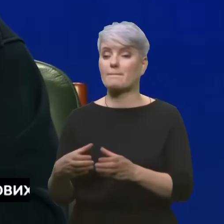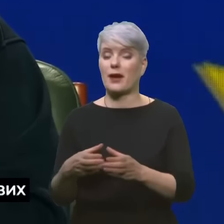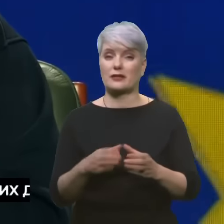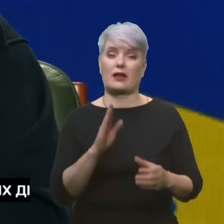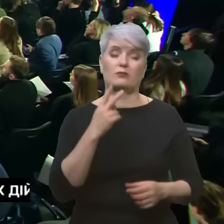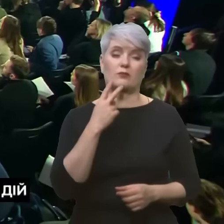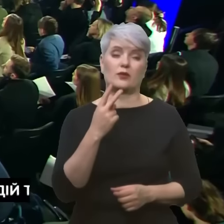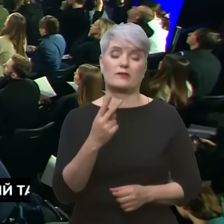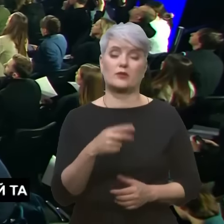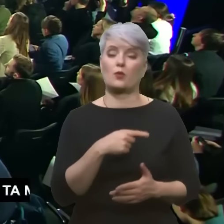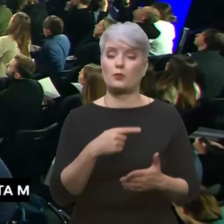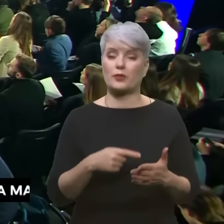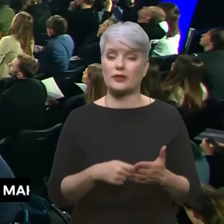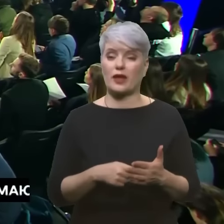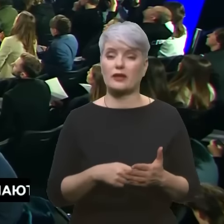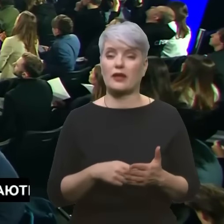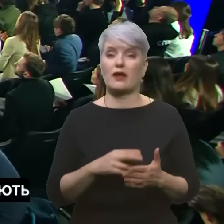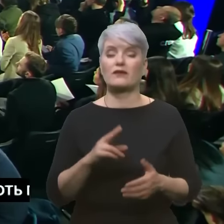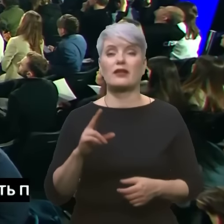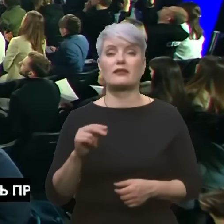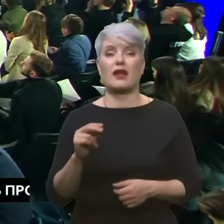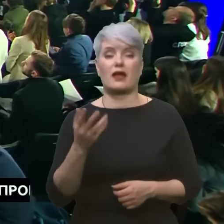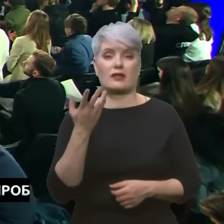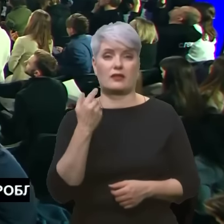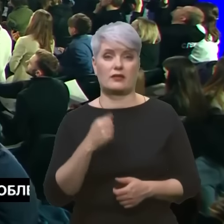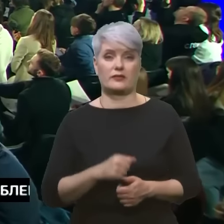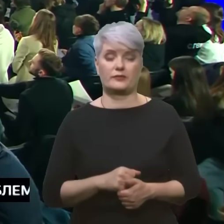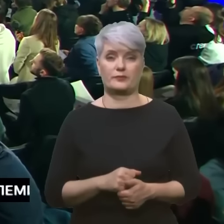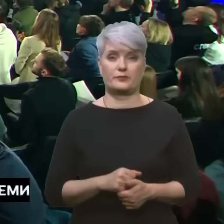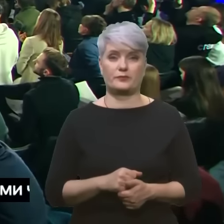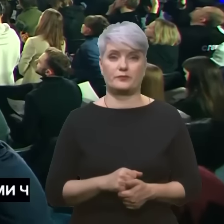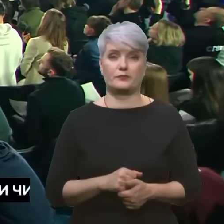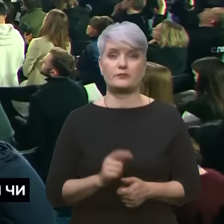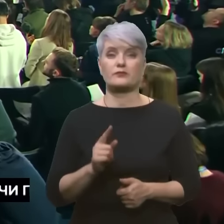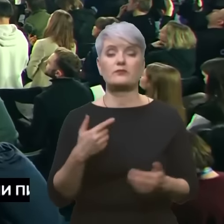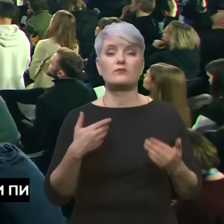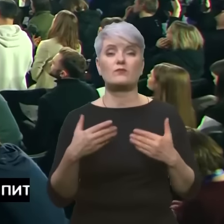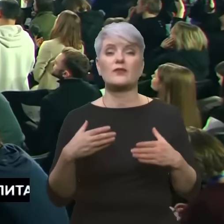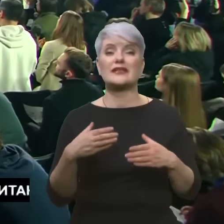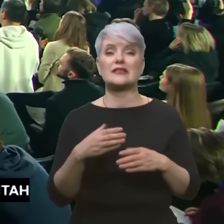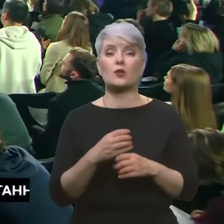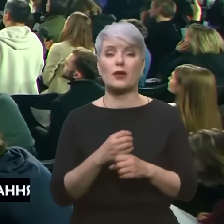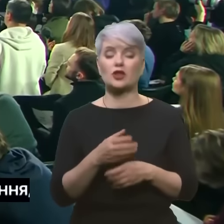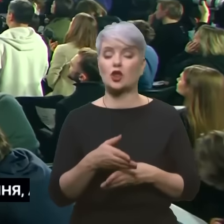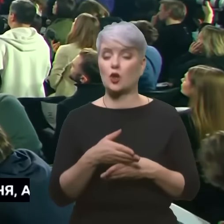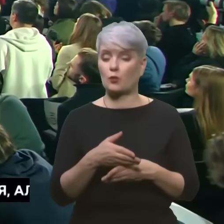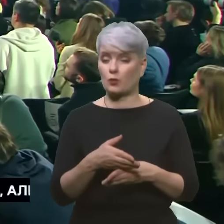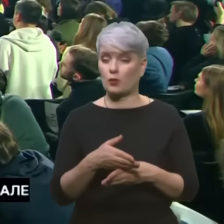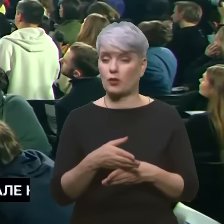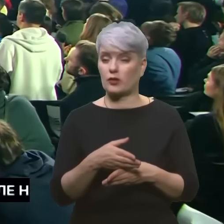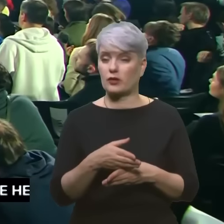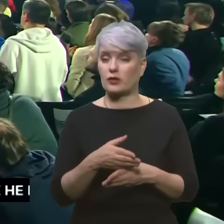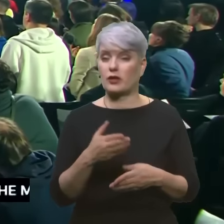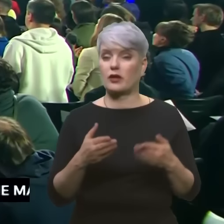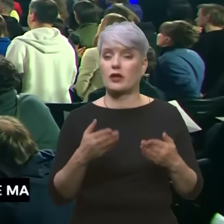подивимось. Питання знов-таки в датах. Що стосується зменшення допомоги, якщо ми говоримо з вами про